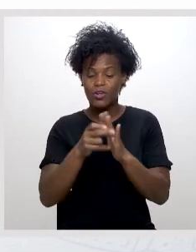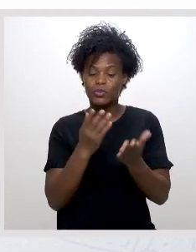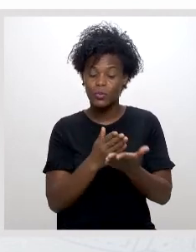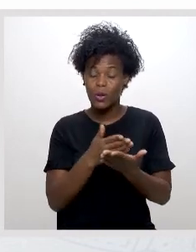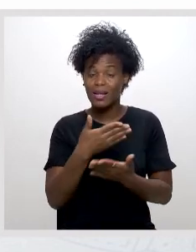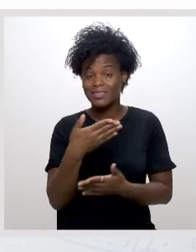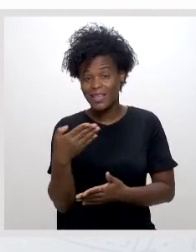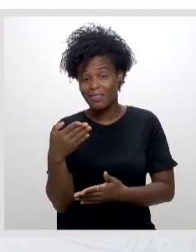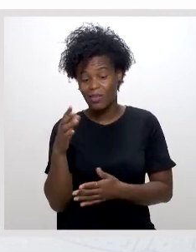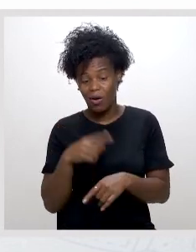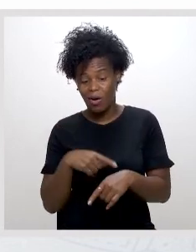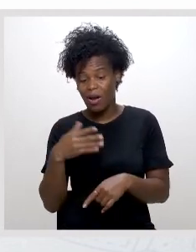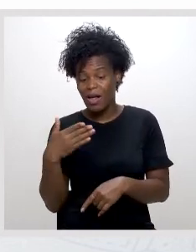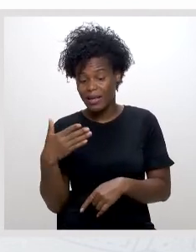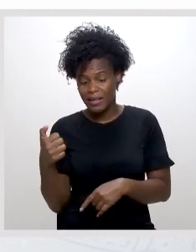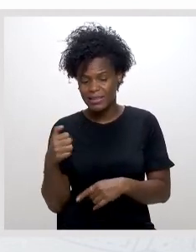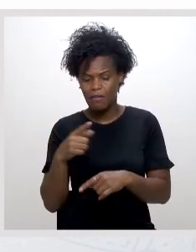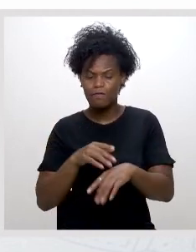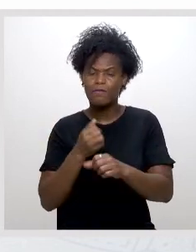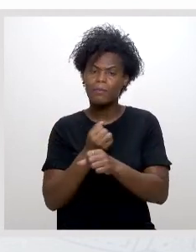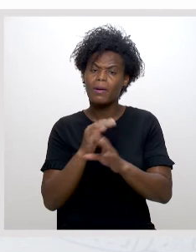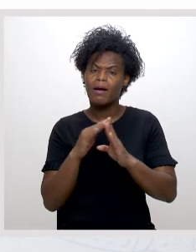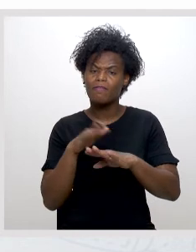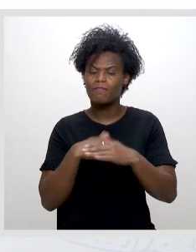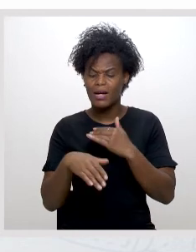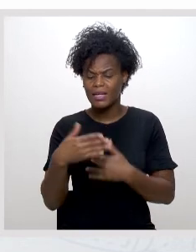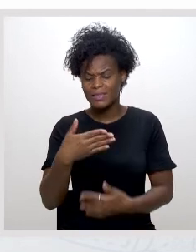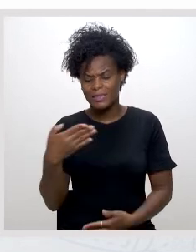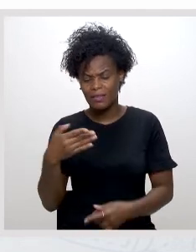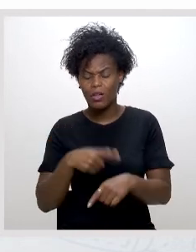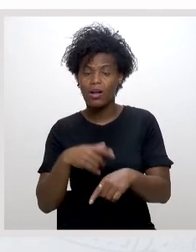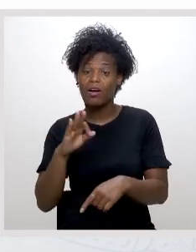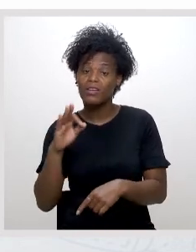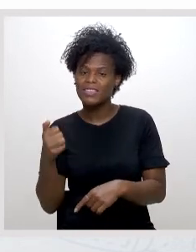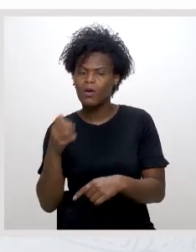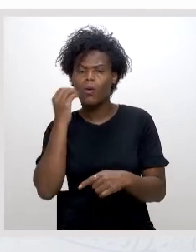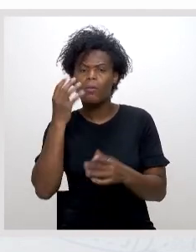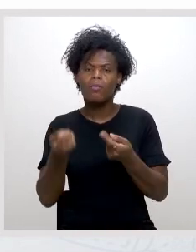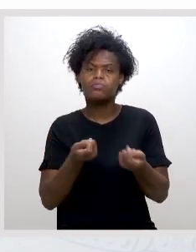à 17h45. Comment est-ce qu'on va organiser toutes ces activités?